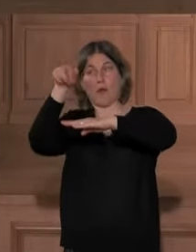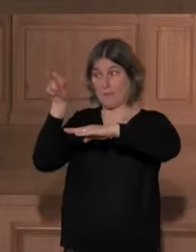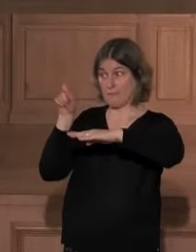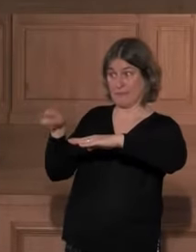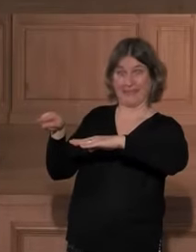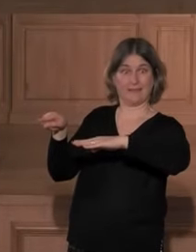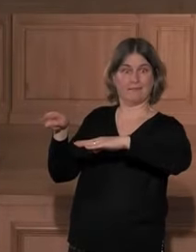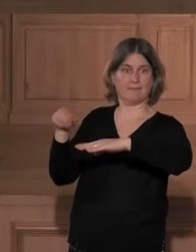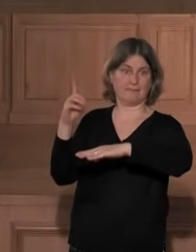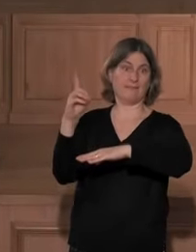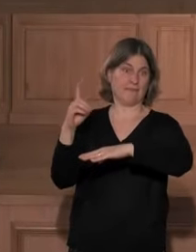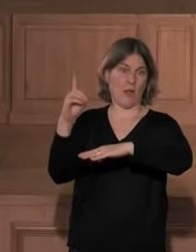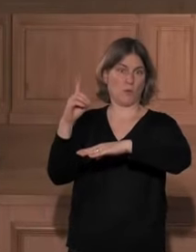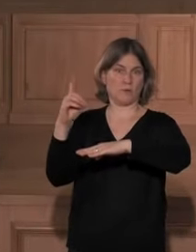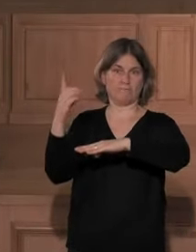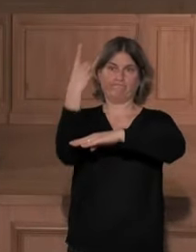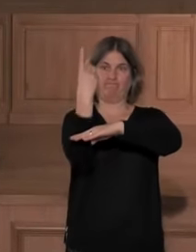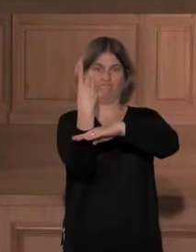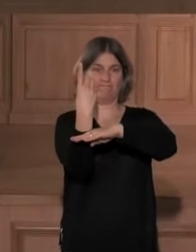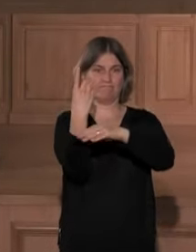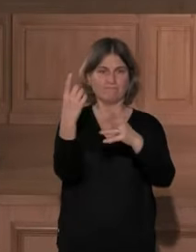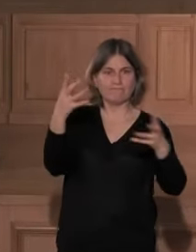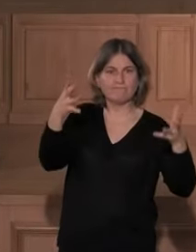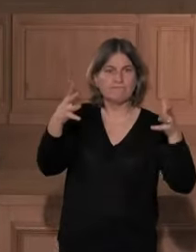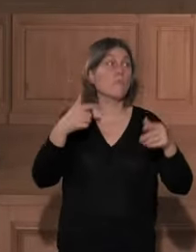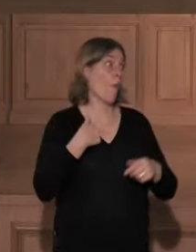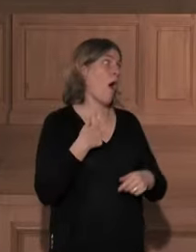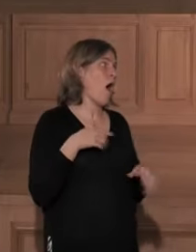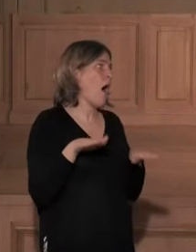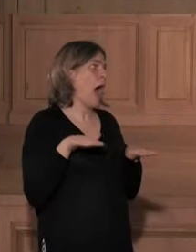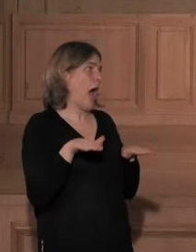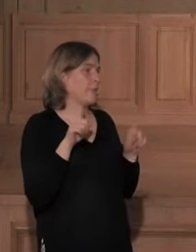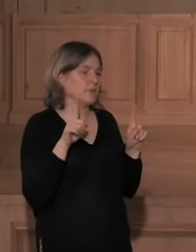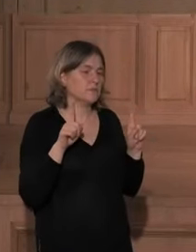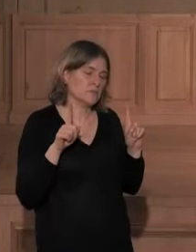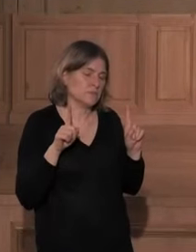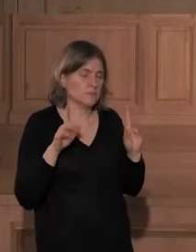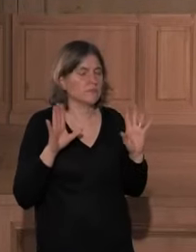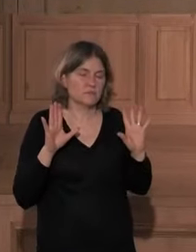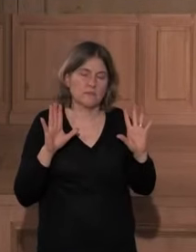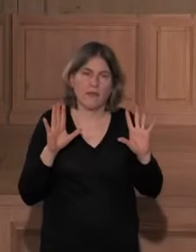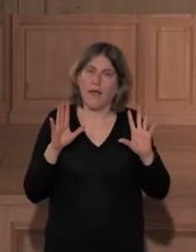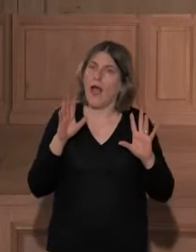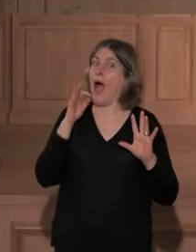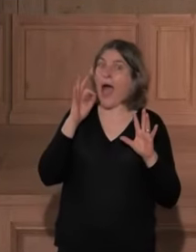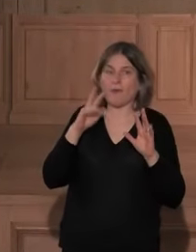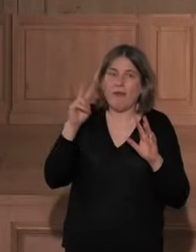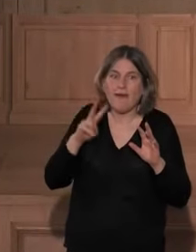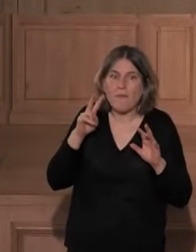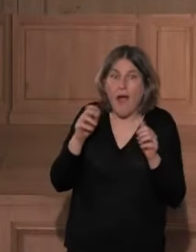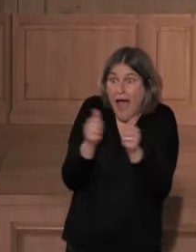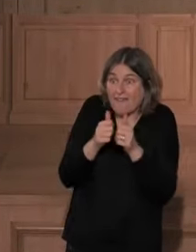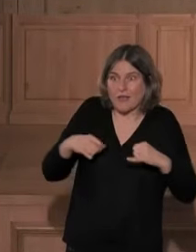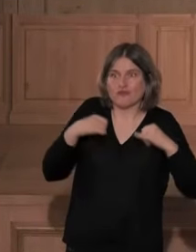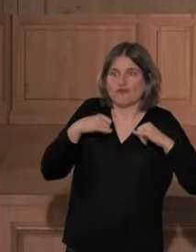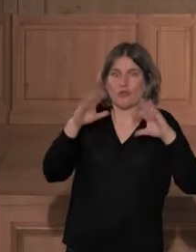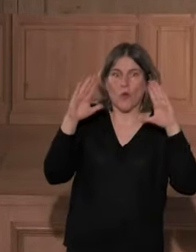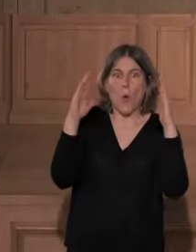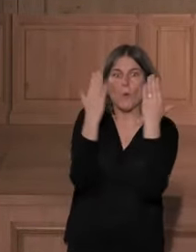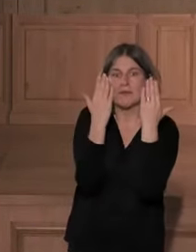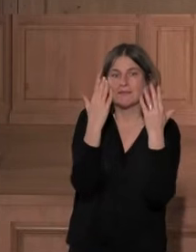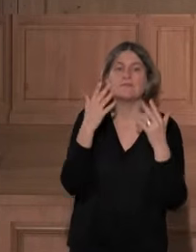avec des autistes. Au théâtre. Ouais. C'était durable, donc. Durable. Oui, mais c'était assez extraordinaire parce que c'était pas. Il y a